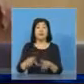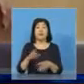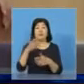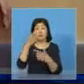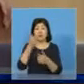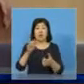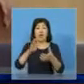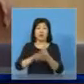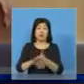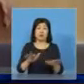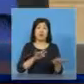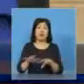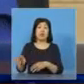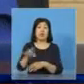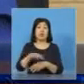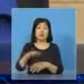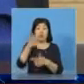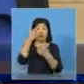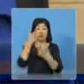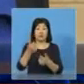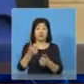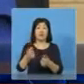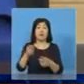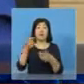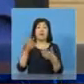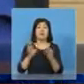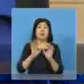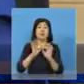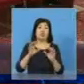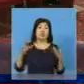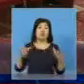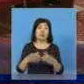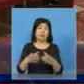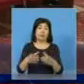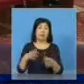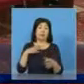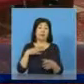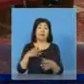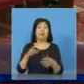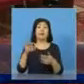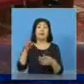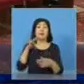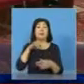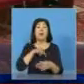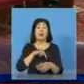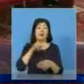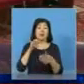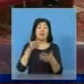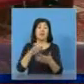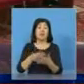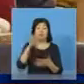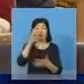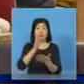ознакомились деятельностью республиканского информационно просветительского штаба кроме того акцент был сделан на моральные ценности госслужащих